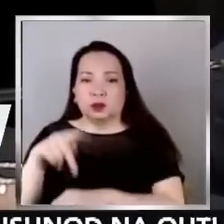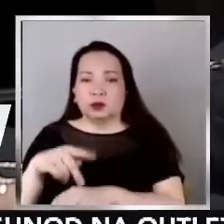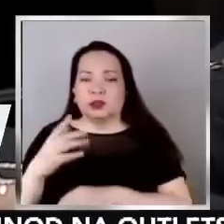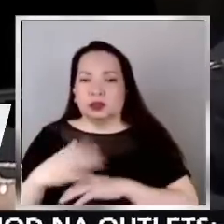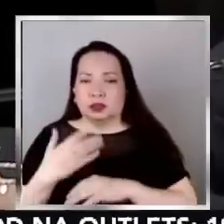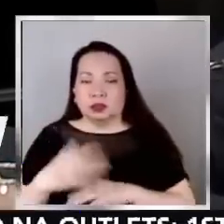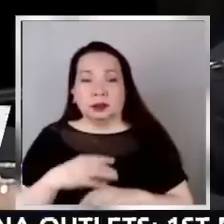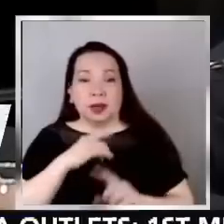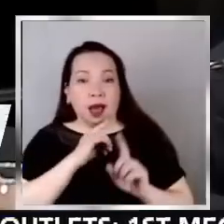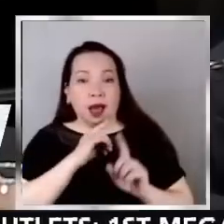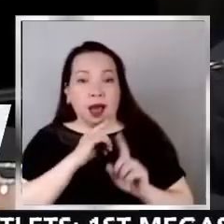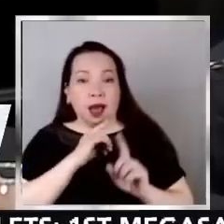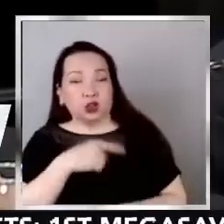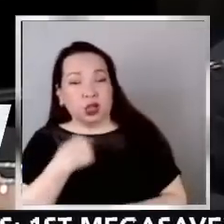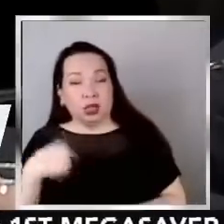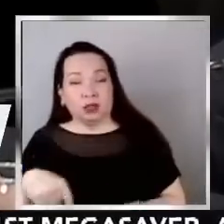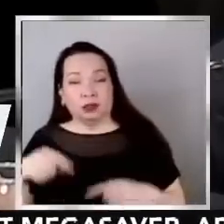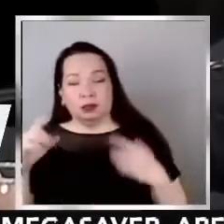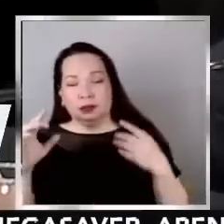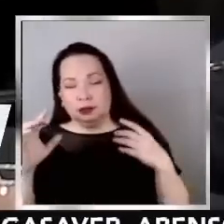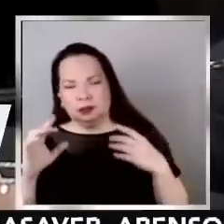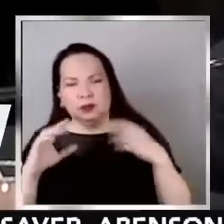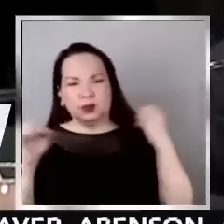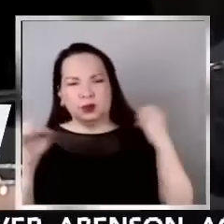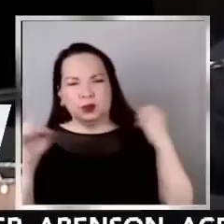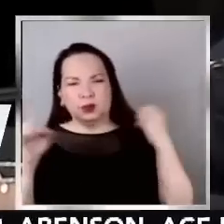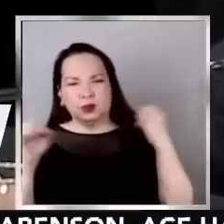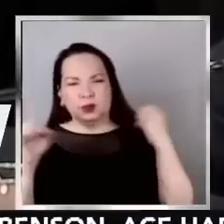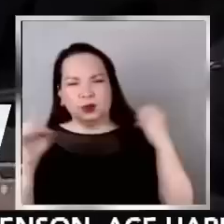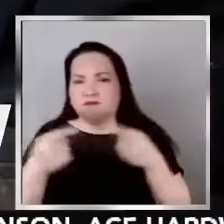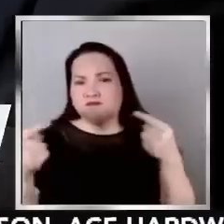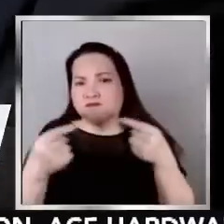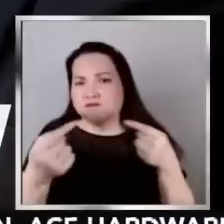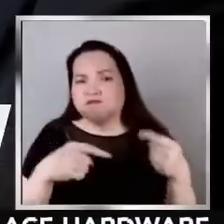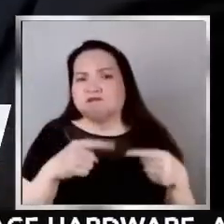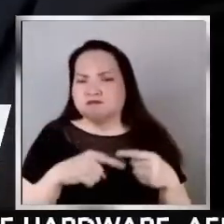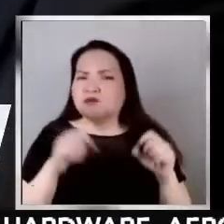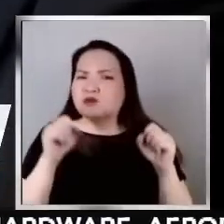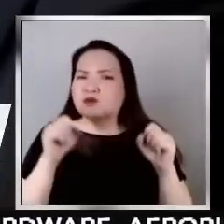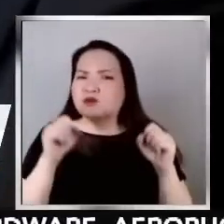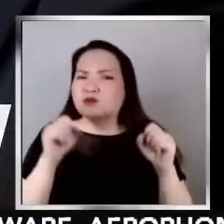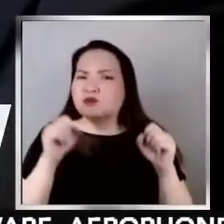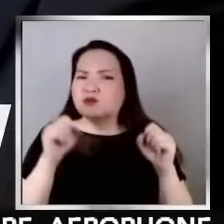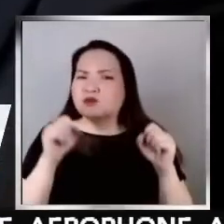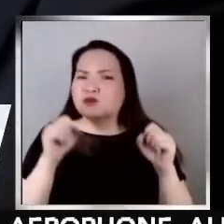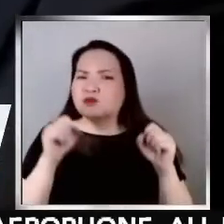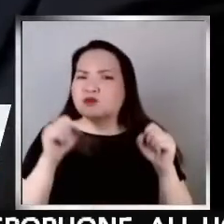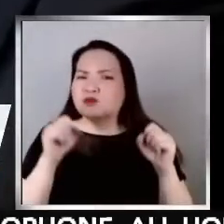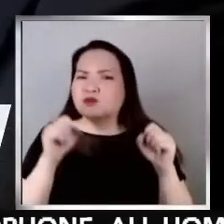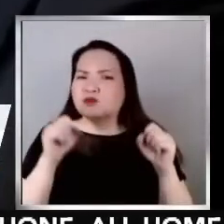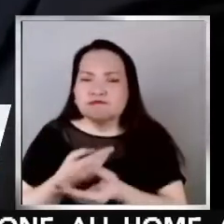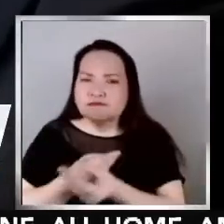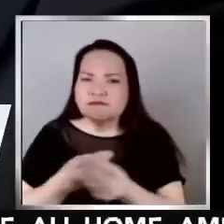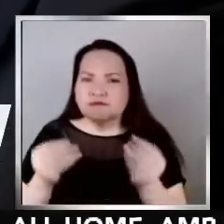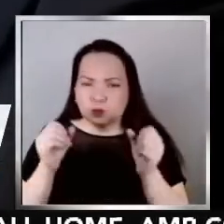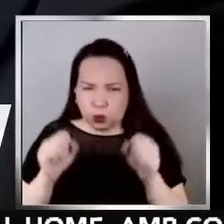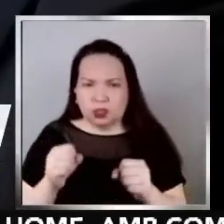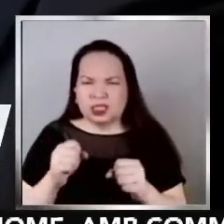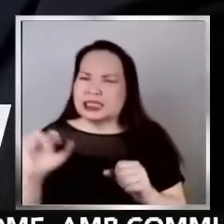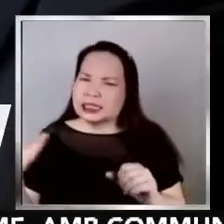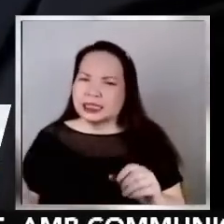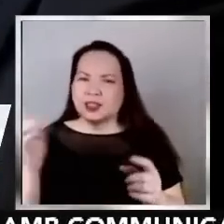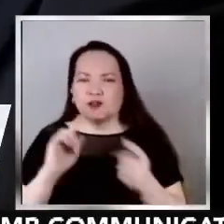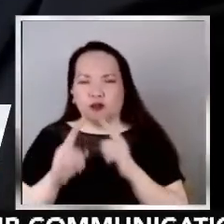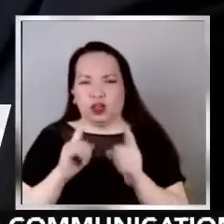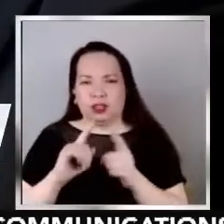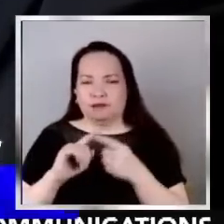dapat aniyang pag-usapan gaya ng isang magkaibigan. Their consensus has pointed the direction we need to make efforts